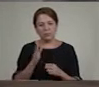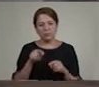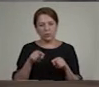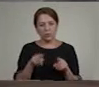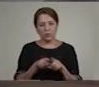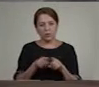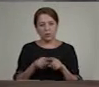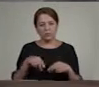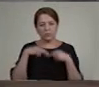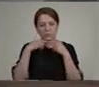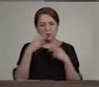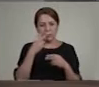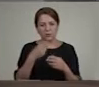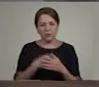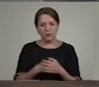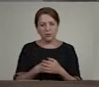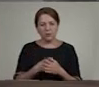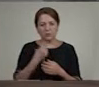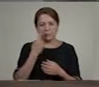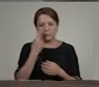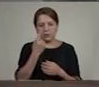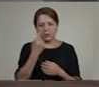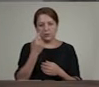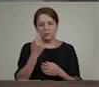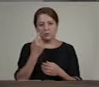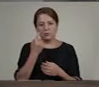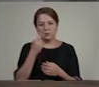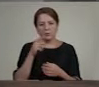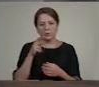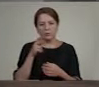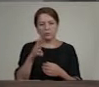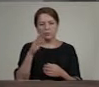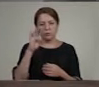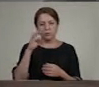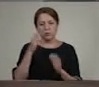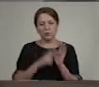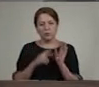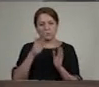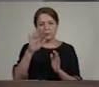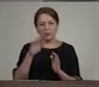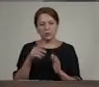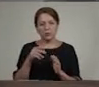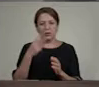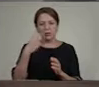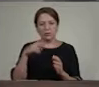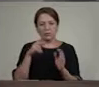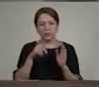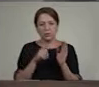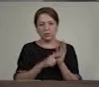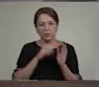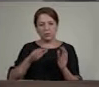Bunda ham e'tibor bersangiz, bittasi birinchi sonimiz 3485, ikkinchi son